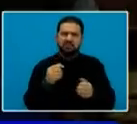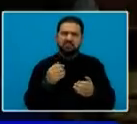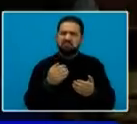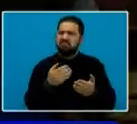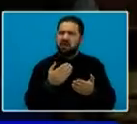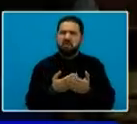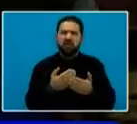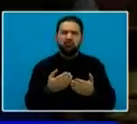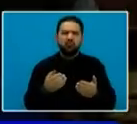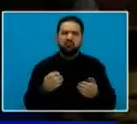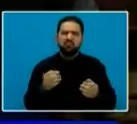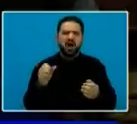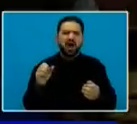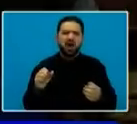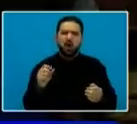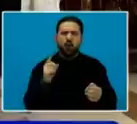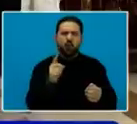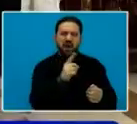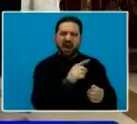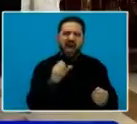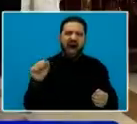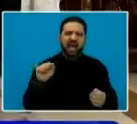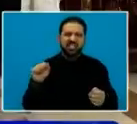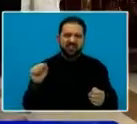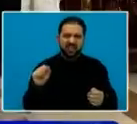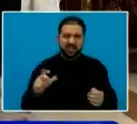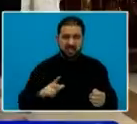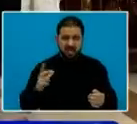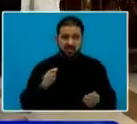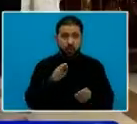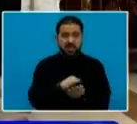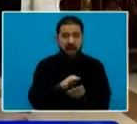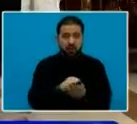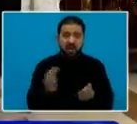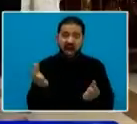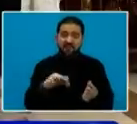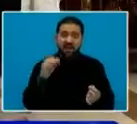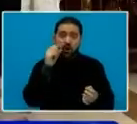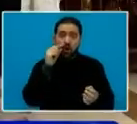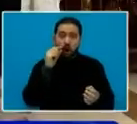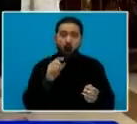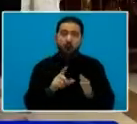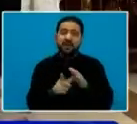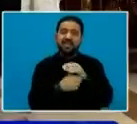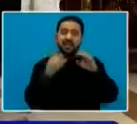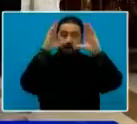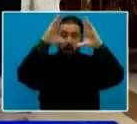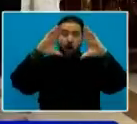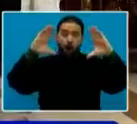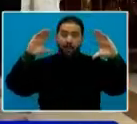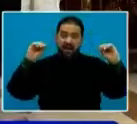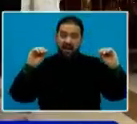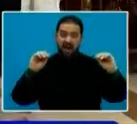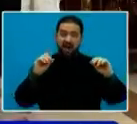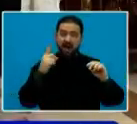civică a oricăruia dintre cetățenii țării astea și a oricăruia dintre cetățenii unei țări libere.